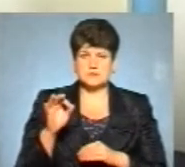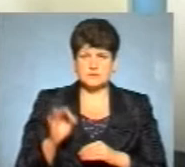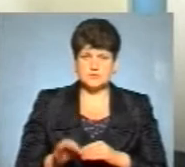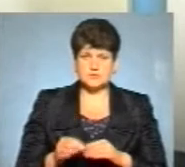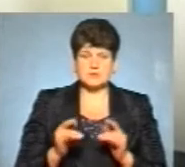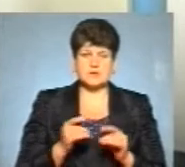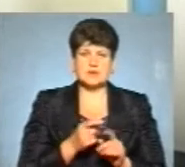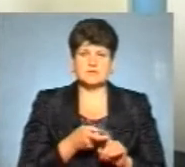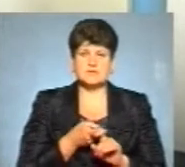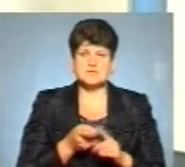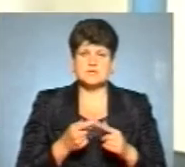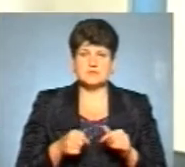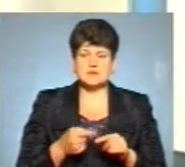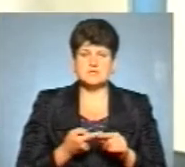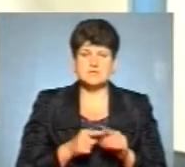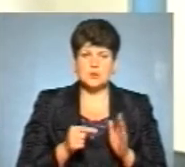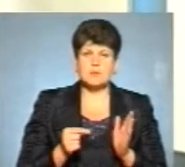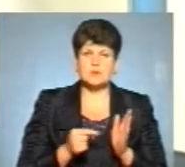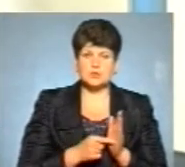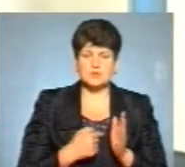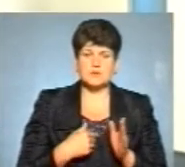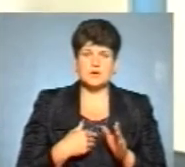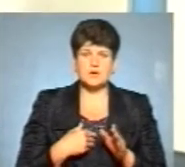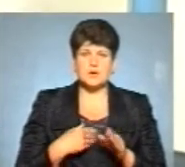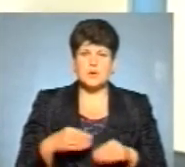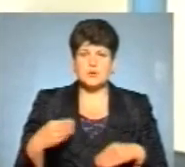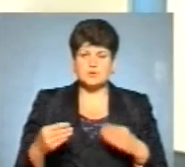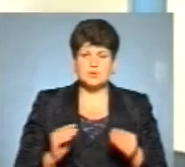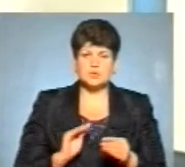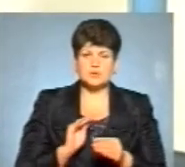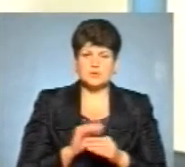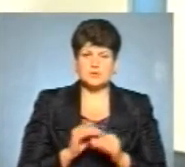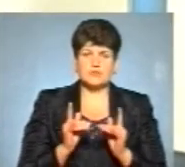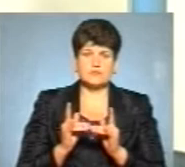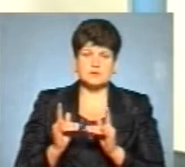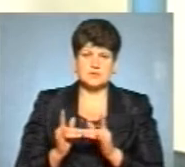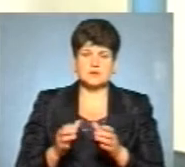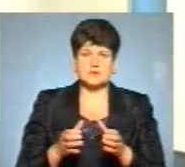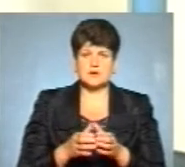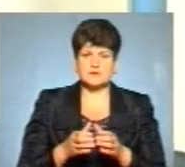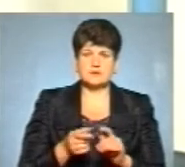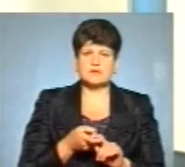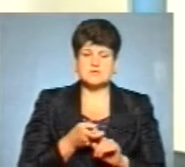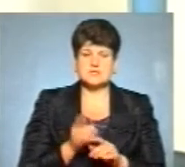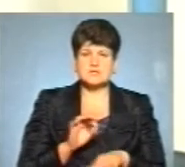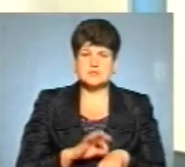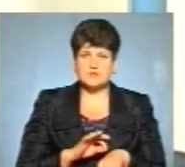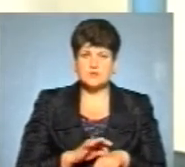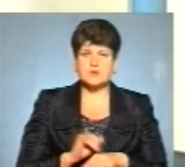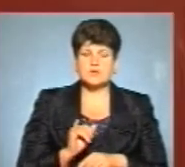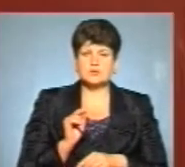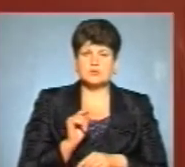інфекційне відділення. Саме якраз з цією метою ми розгорнули додаткові ліжка на кафедрі інфекційних захворювань, і таким чином